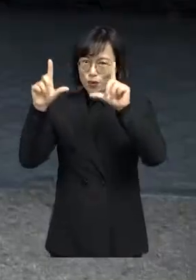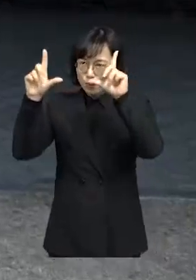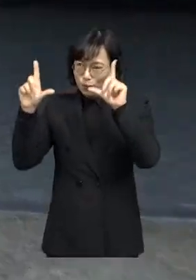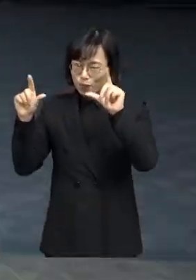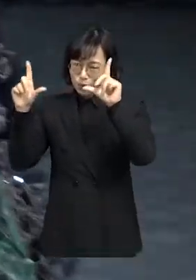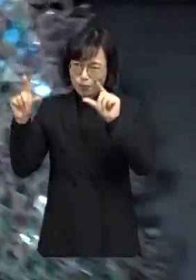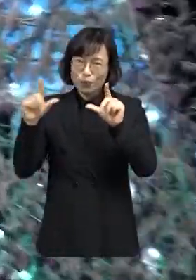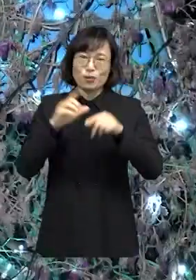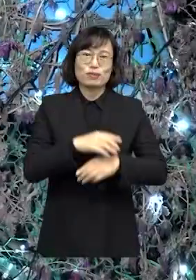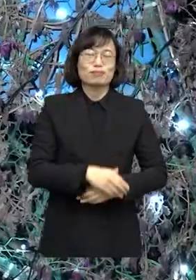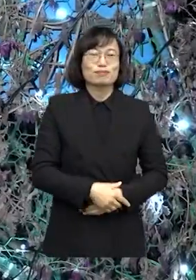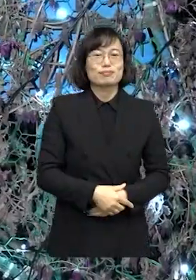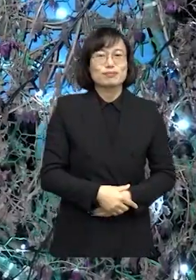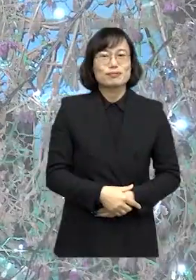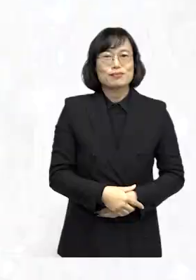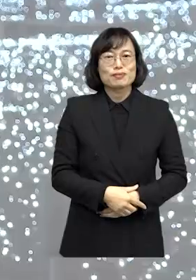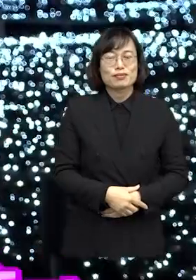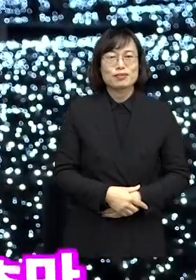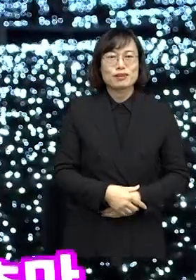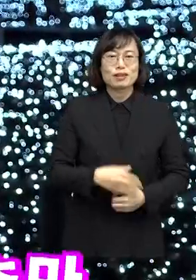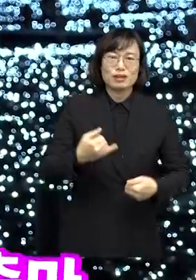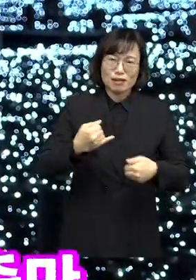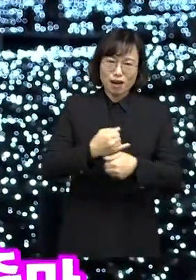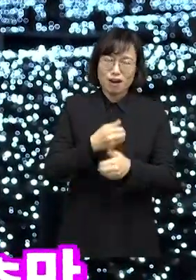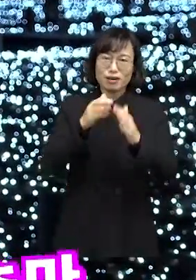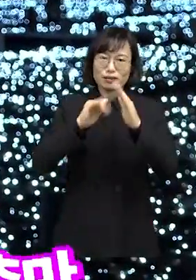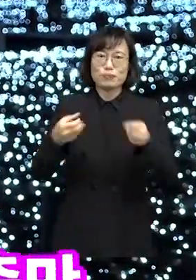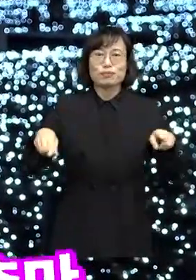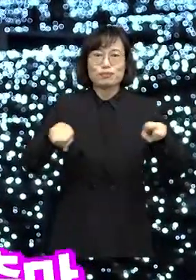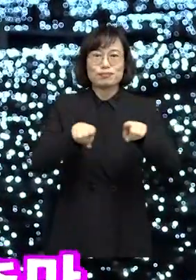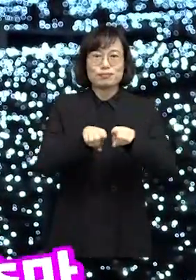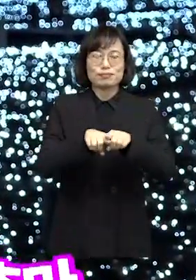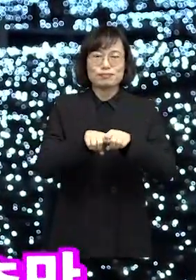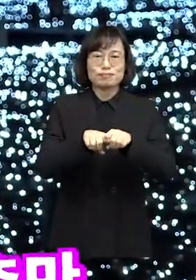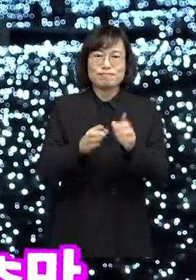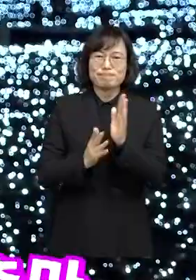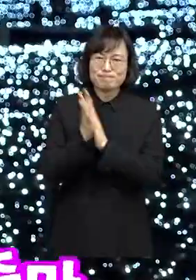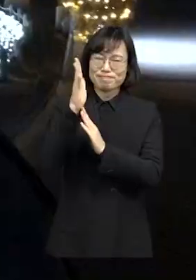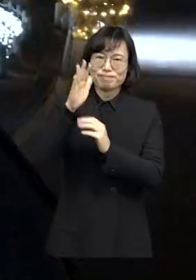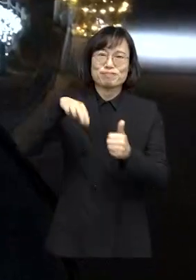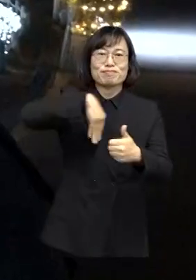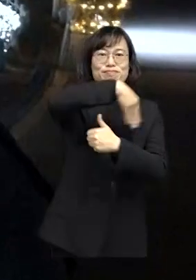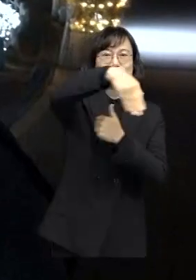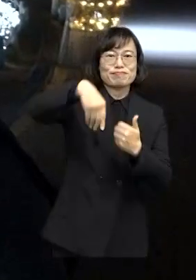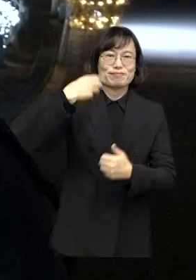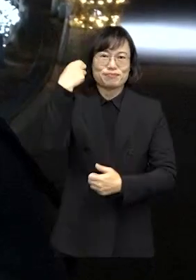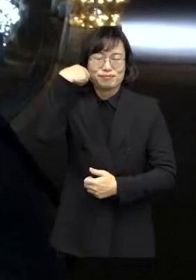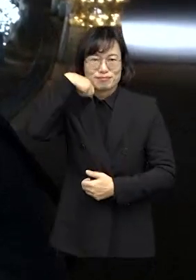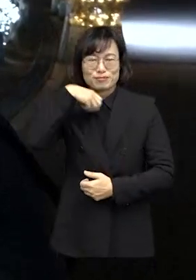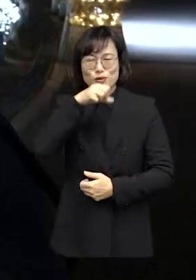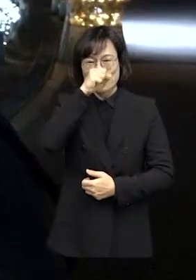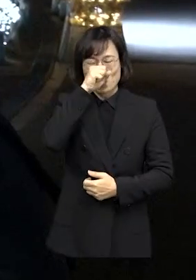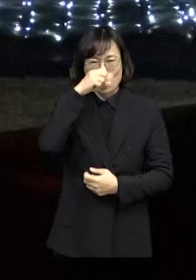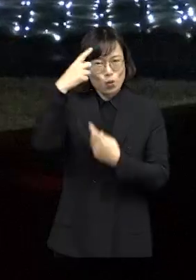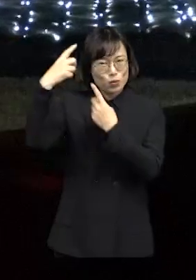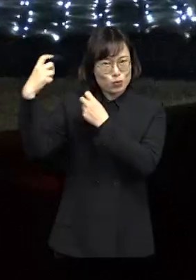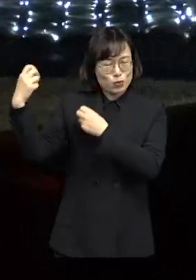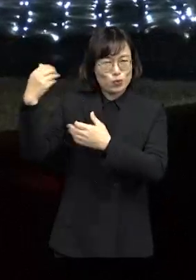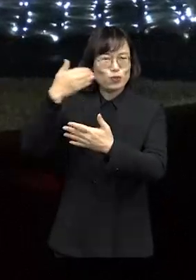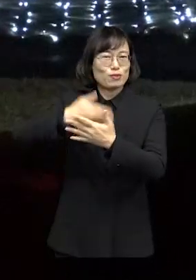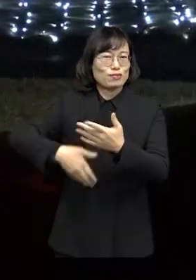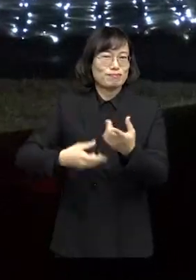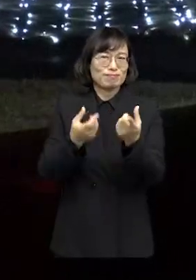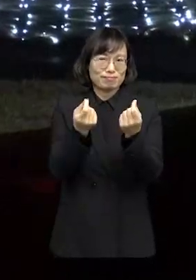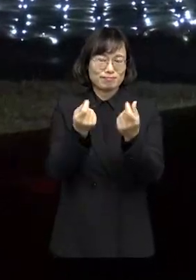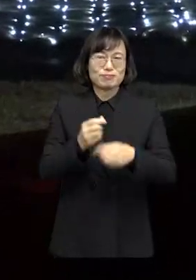삼매경에 시간 가는 줄 몰랐는데요. 연인들, 가족들과 함께 화려한 연말 분위기를 느끼며 좋은 추억 남기실